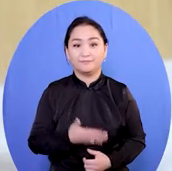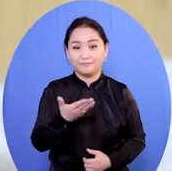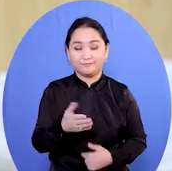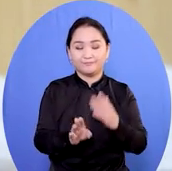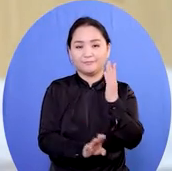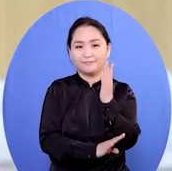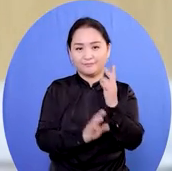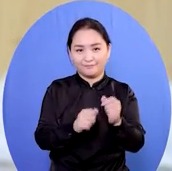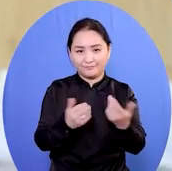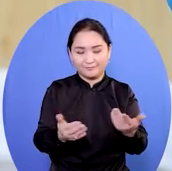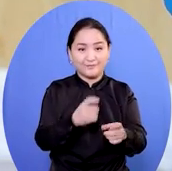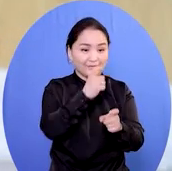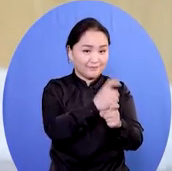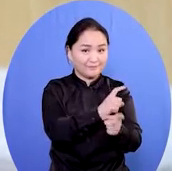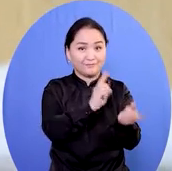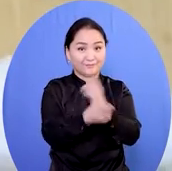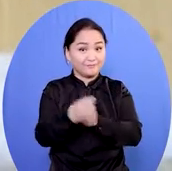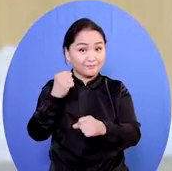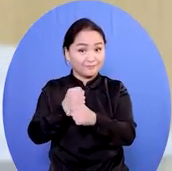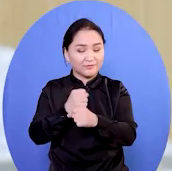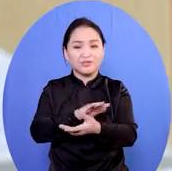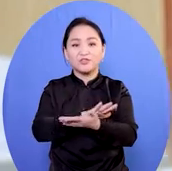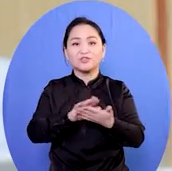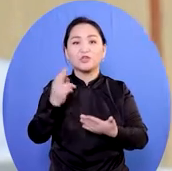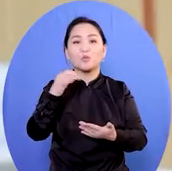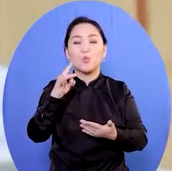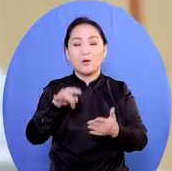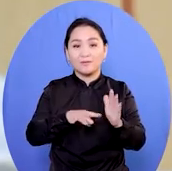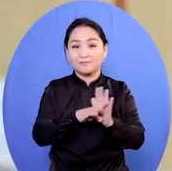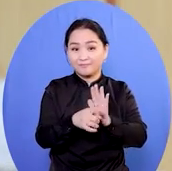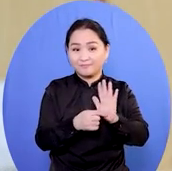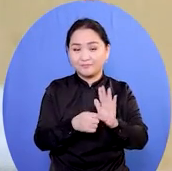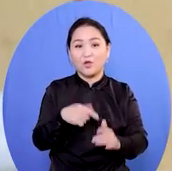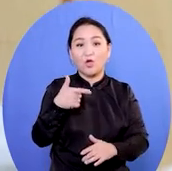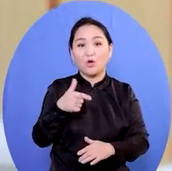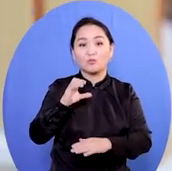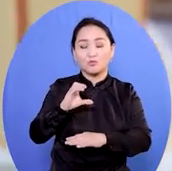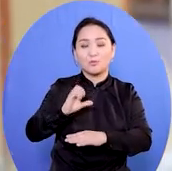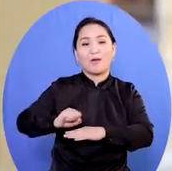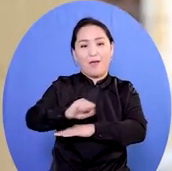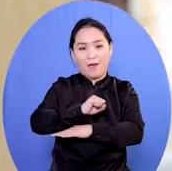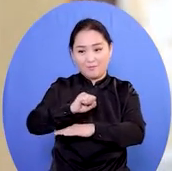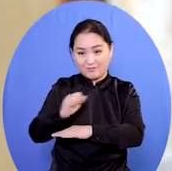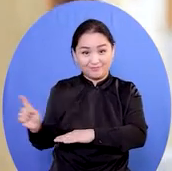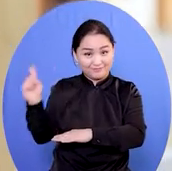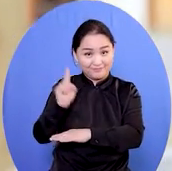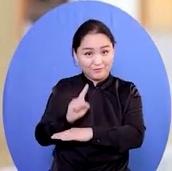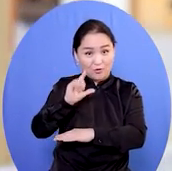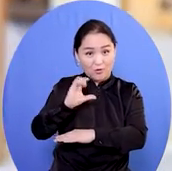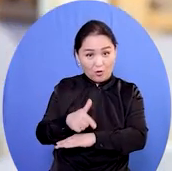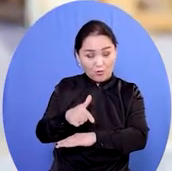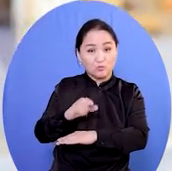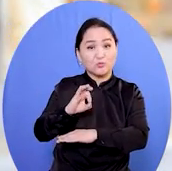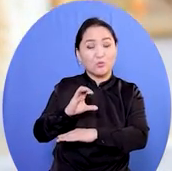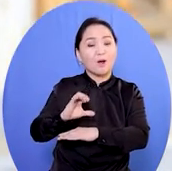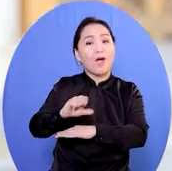Эргэн мэдэх станд энэ өдрийн мэндийг хүргэе. Халамжаас хөдөлмөрт нэвтрүүлгийн нэгэн шин дугаар эхлэхэд бэлэн боллоо. Бид Говьсүмбэр аймагт хүрэлцэн ирээд байна. Говьсүмбэр аймаг